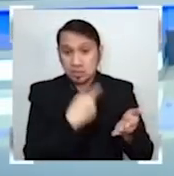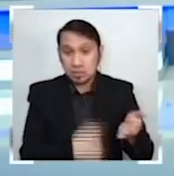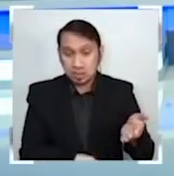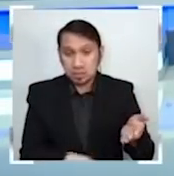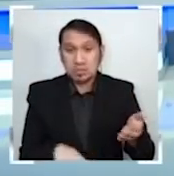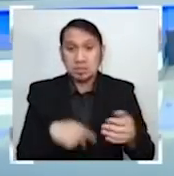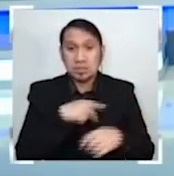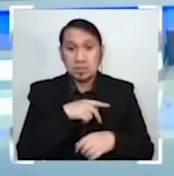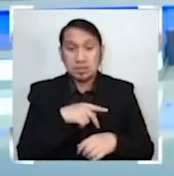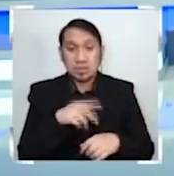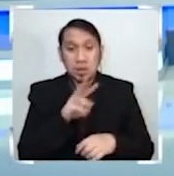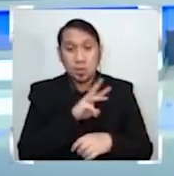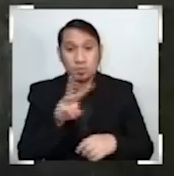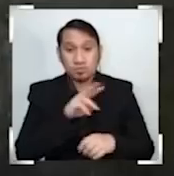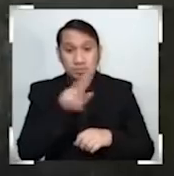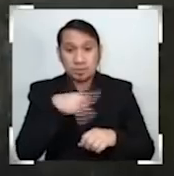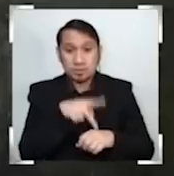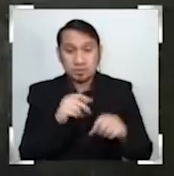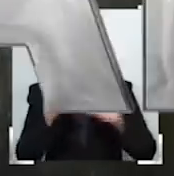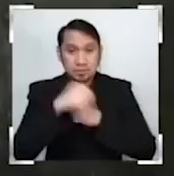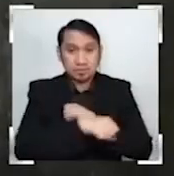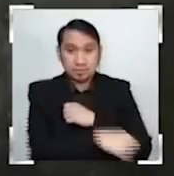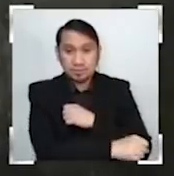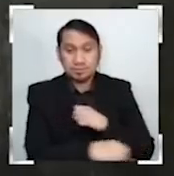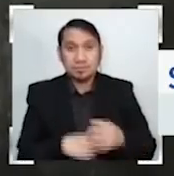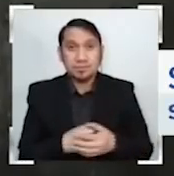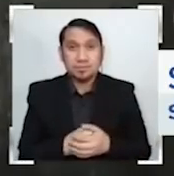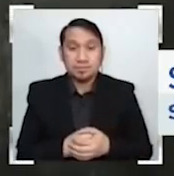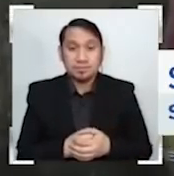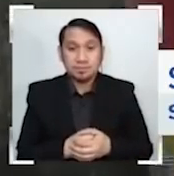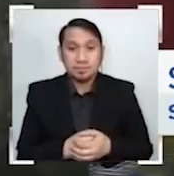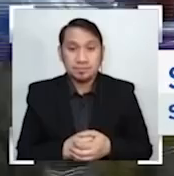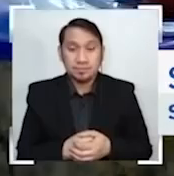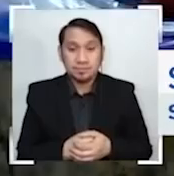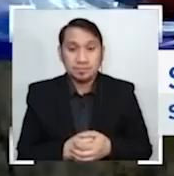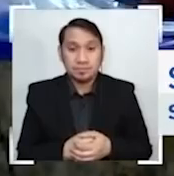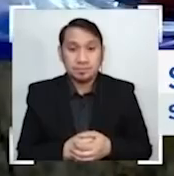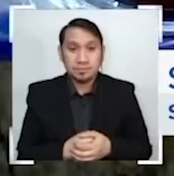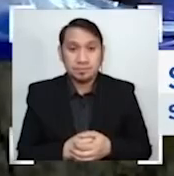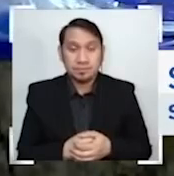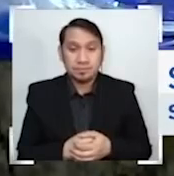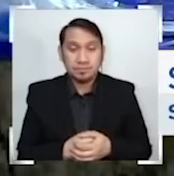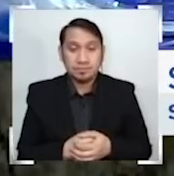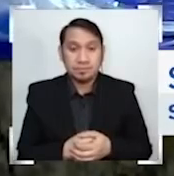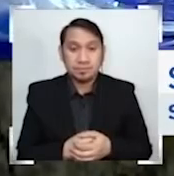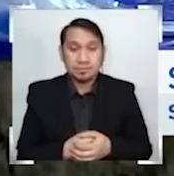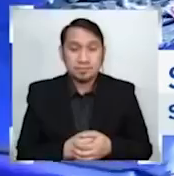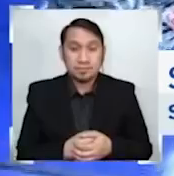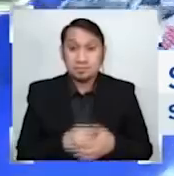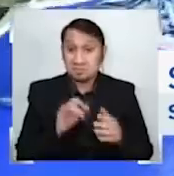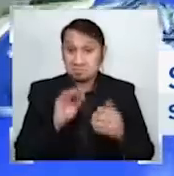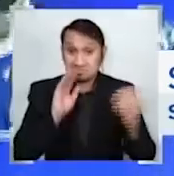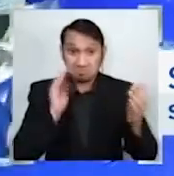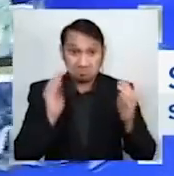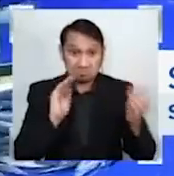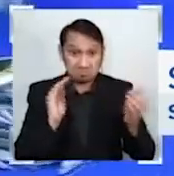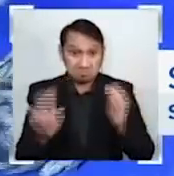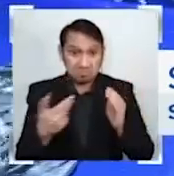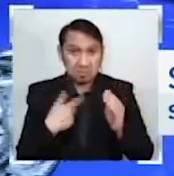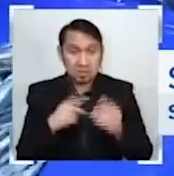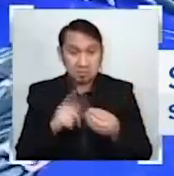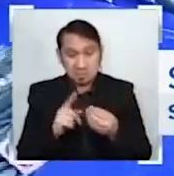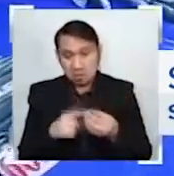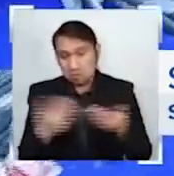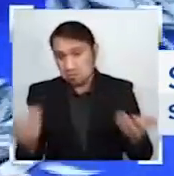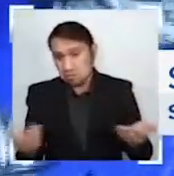Saksi, si Marie Zumali. Kung ikukumpara sa mga panindang bangus at tilapia